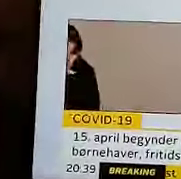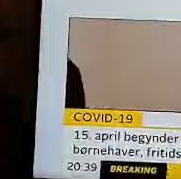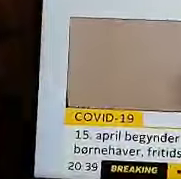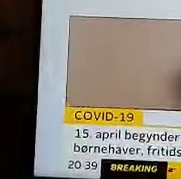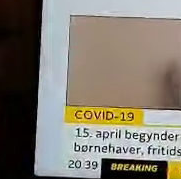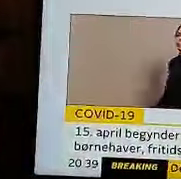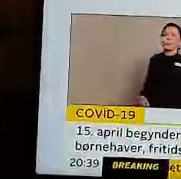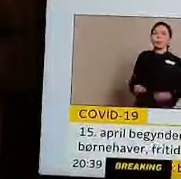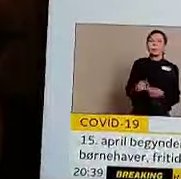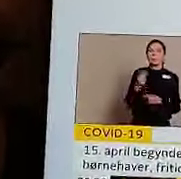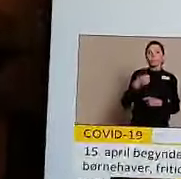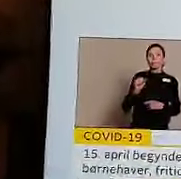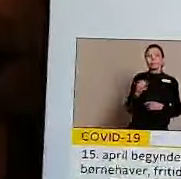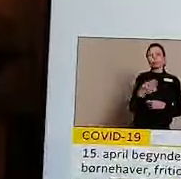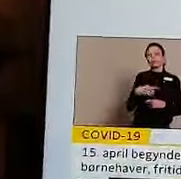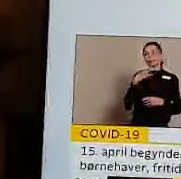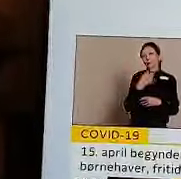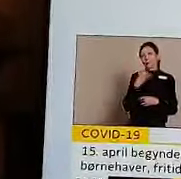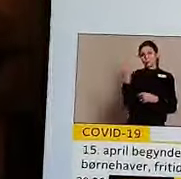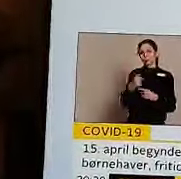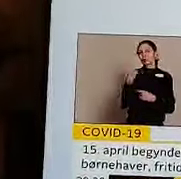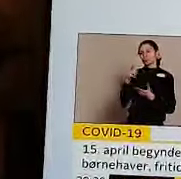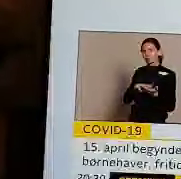إذا تمت الخروقات